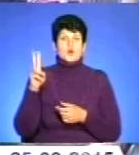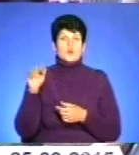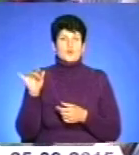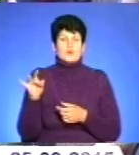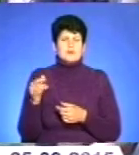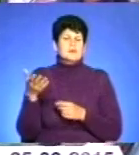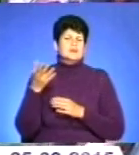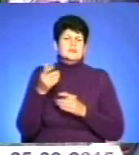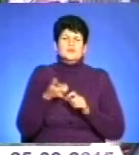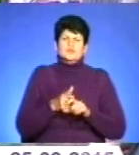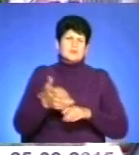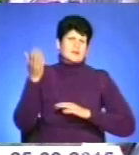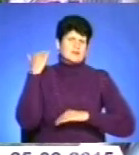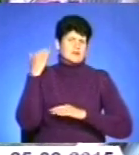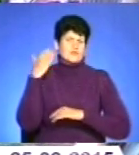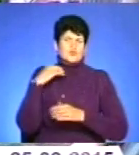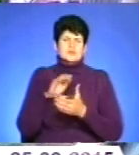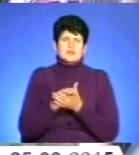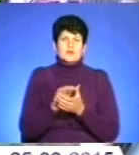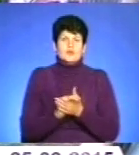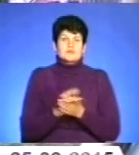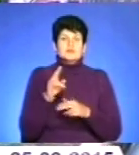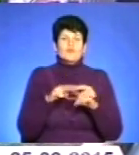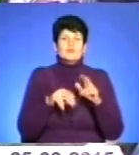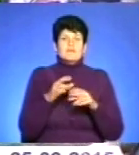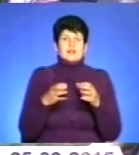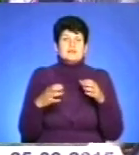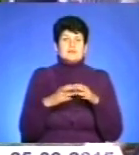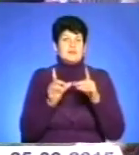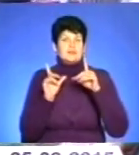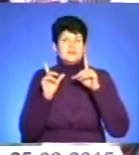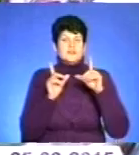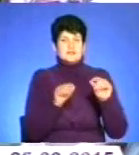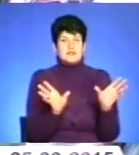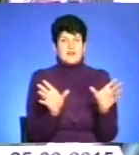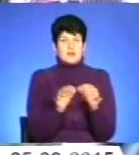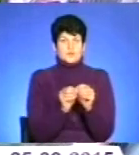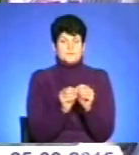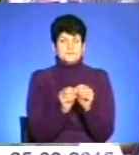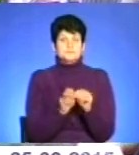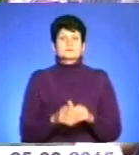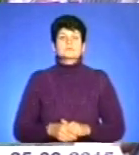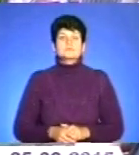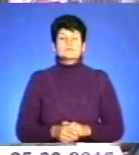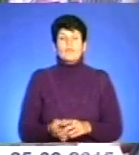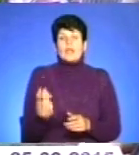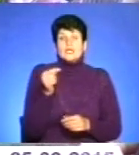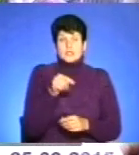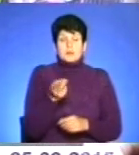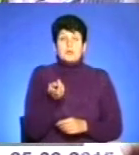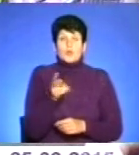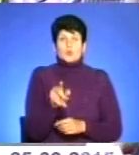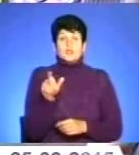давно з ним знайомі, я вже говорив, що ще колись будівельні загін їздили разом. А так приходять